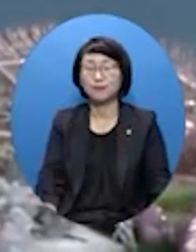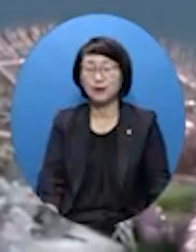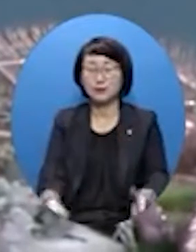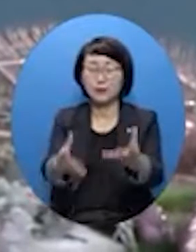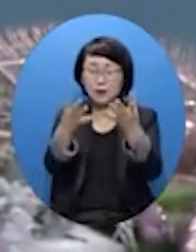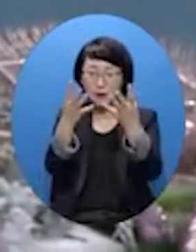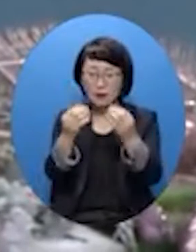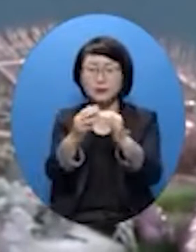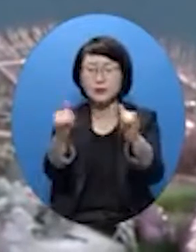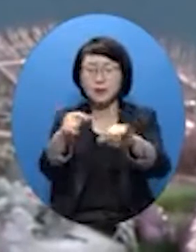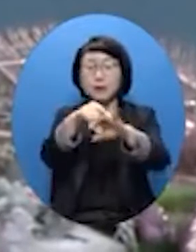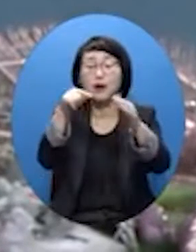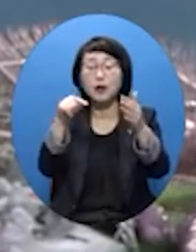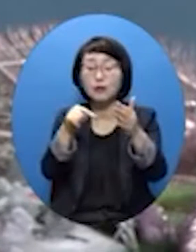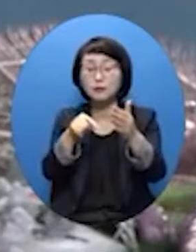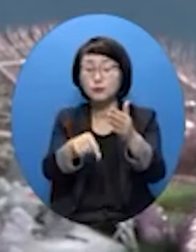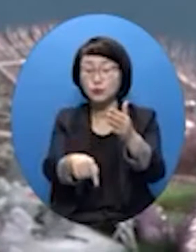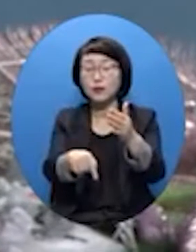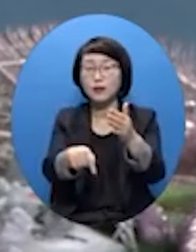많은 사람들이 그 마음속에